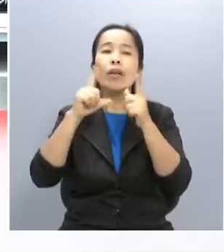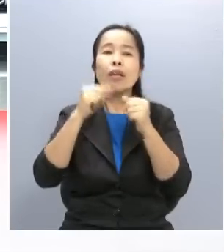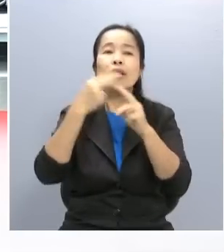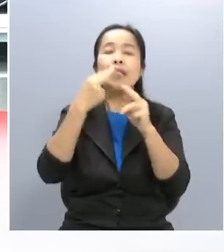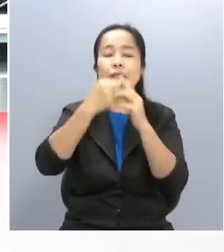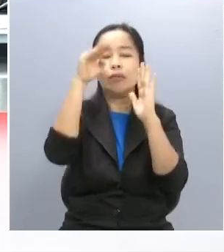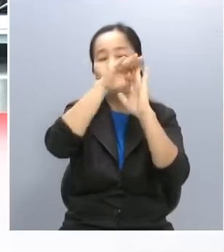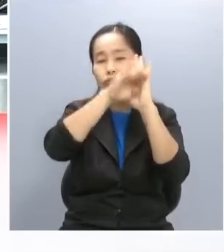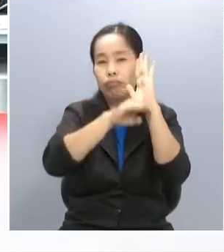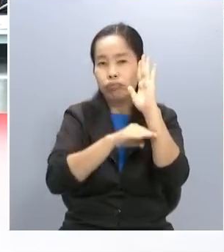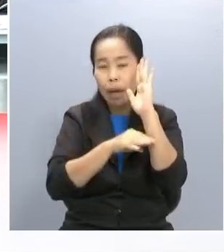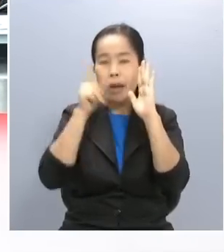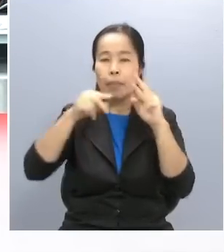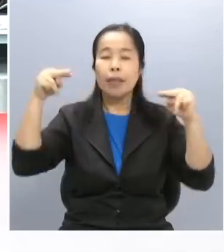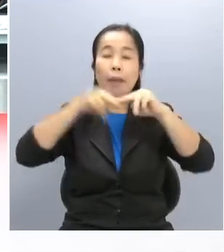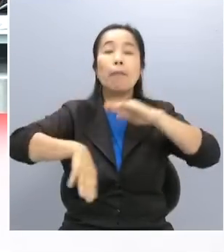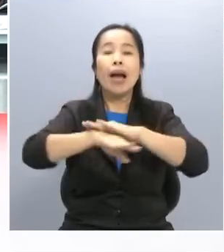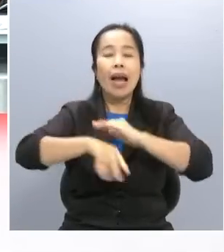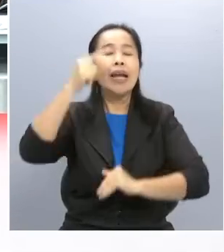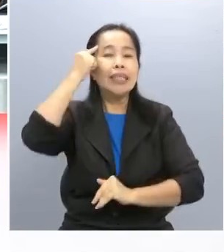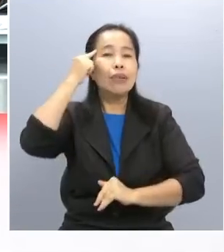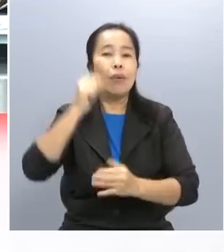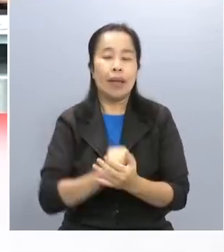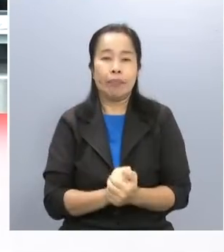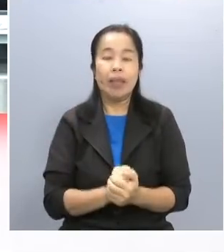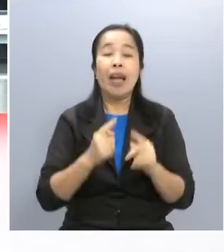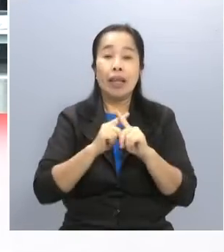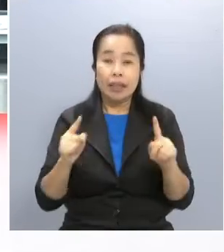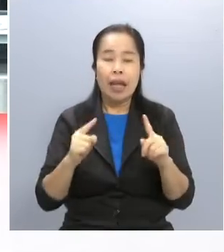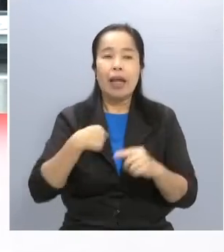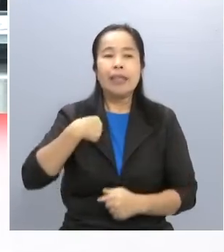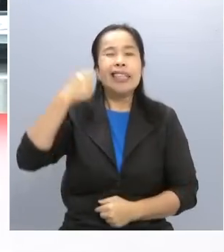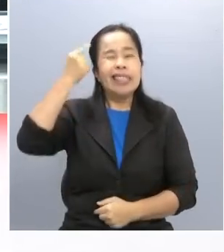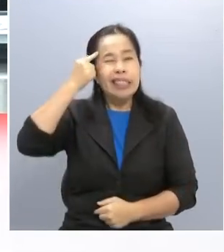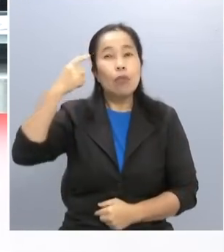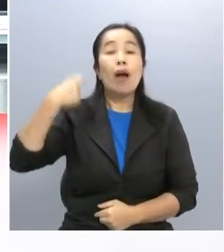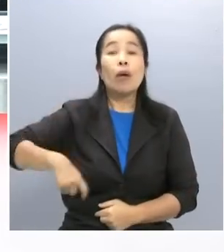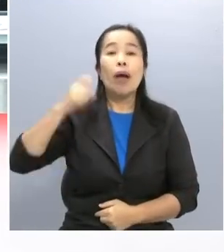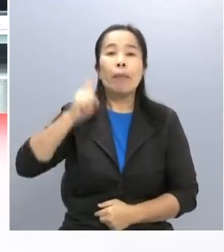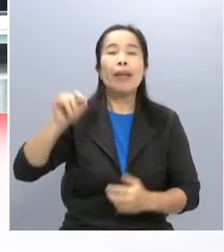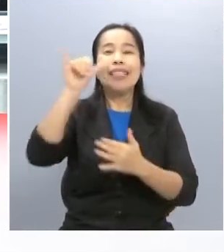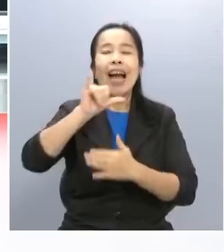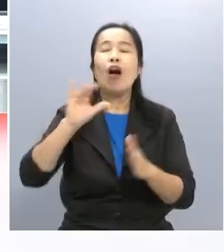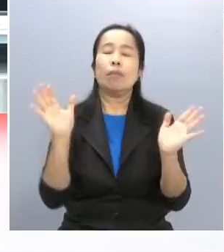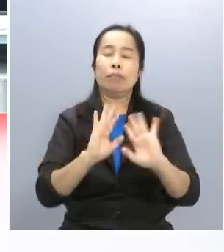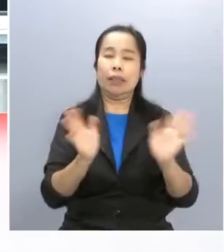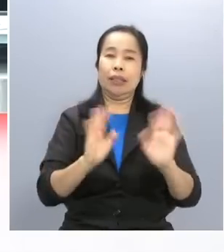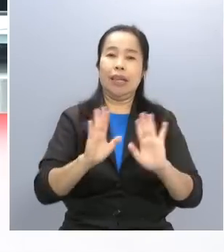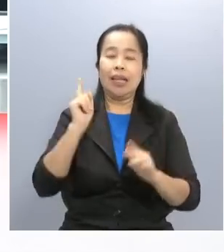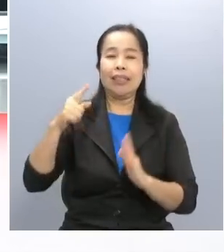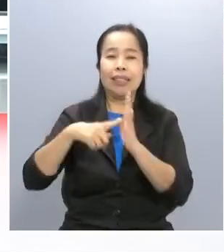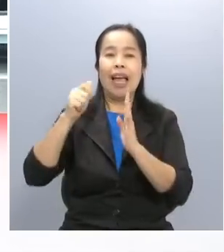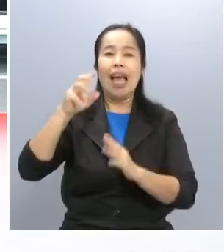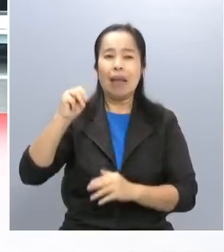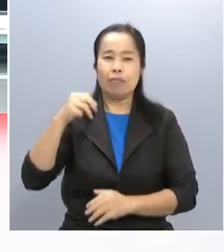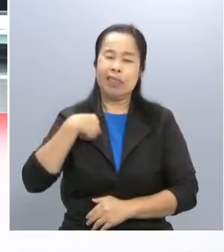นที่ต้องเข้าไปพบ ซึ่งตอนแรกเหมือนก็เข้าใจว่าทนายความคือญาติคนสนิทที่แอมร้องขอให้เข้าไป ในมุม